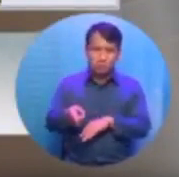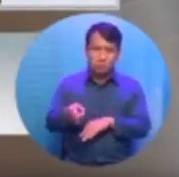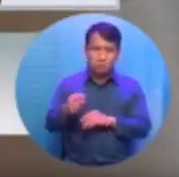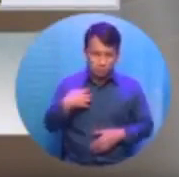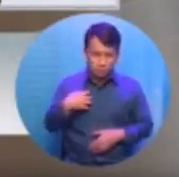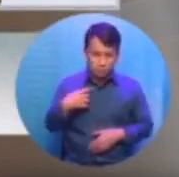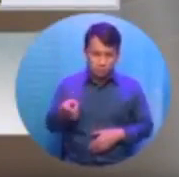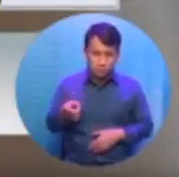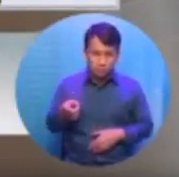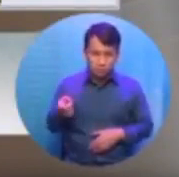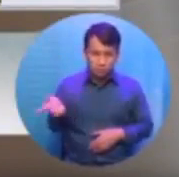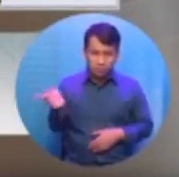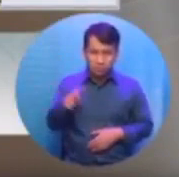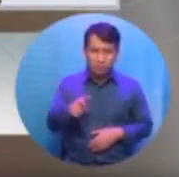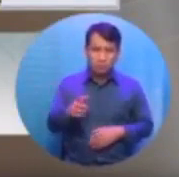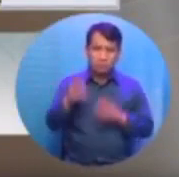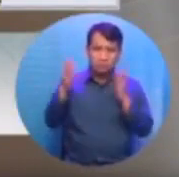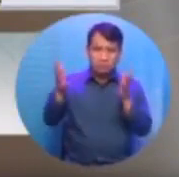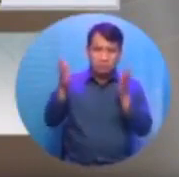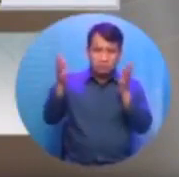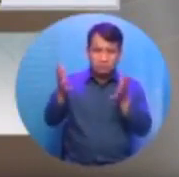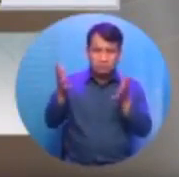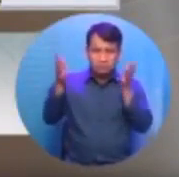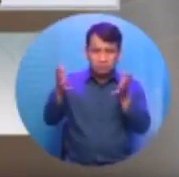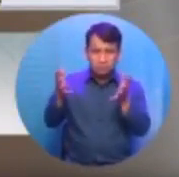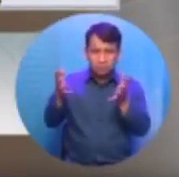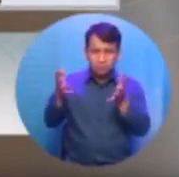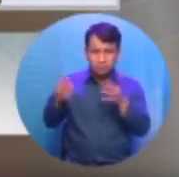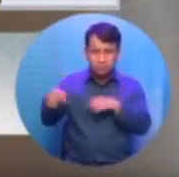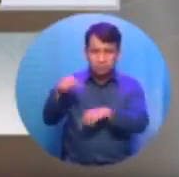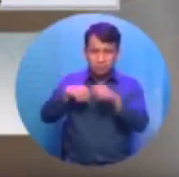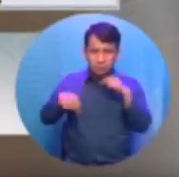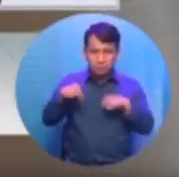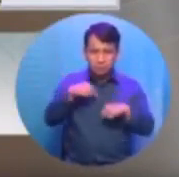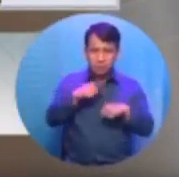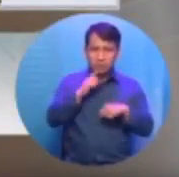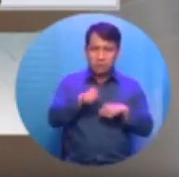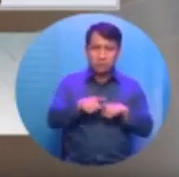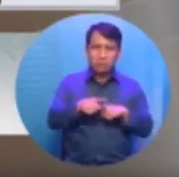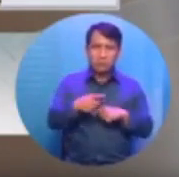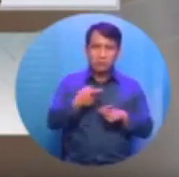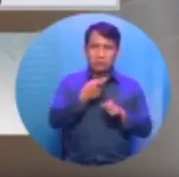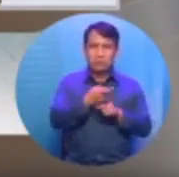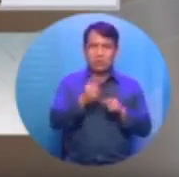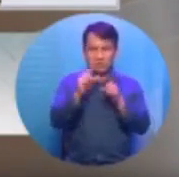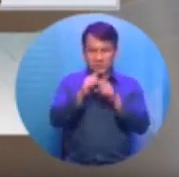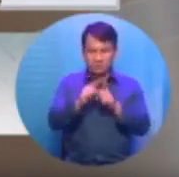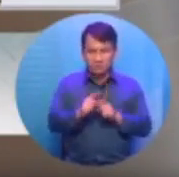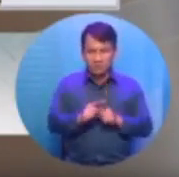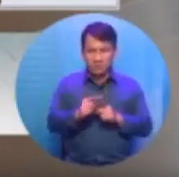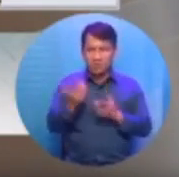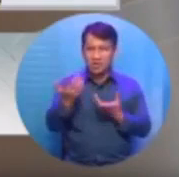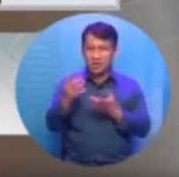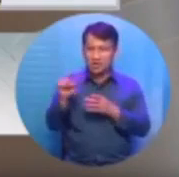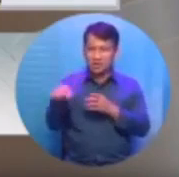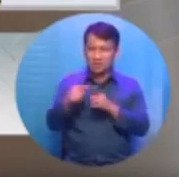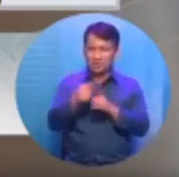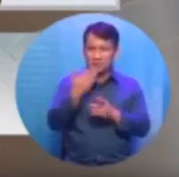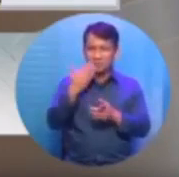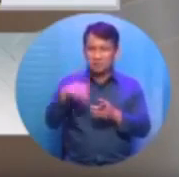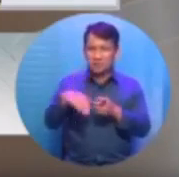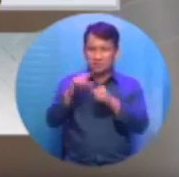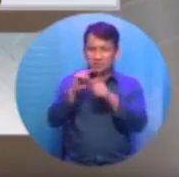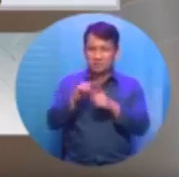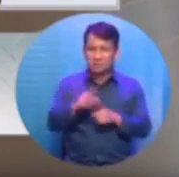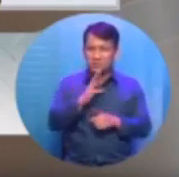pulis din. Yan, ayos lang pintuan namin. Babalik na naman, kinukan niya na naman po ako ng salita-salita. Ano po yung mga sinasalita niya po sa